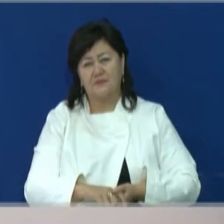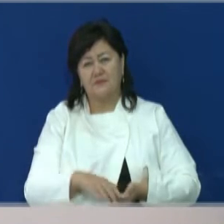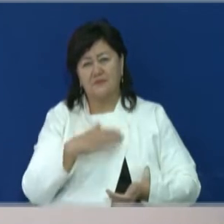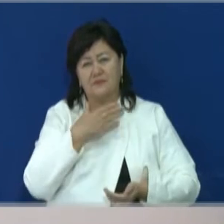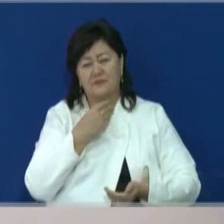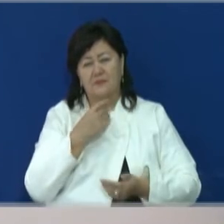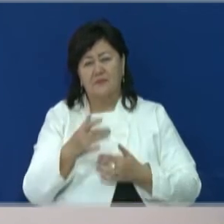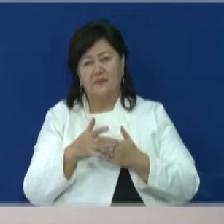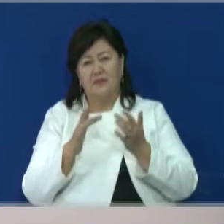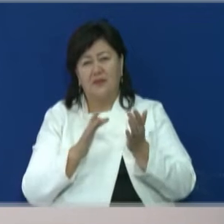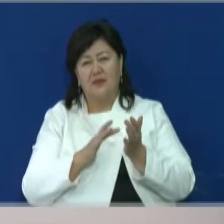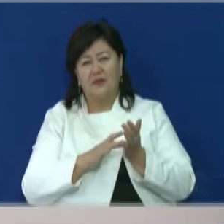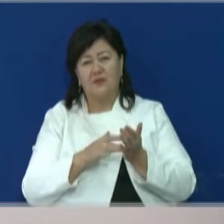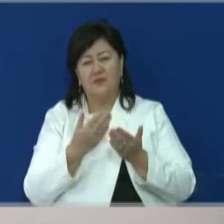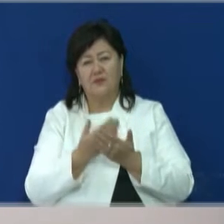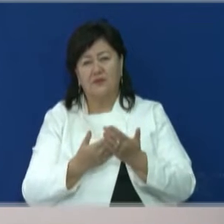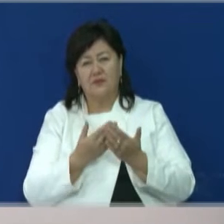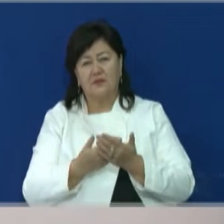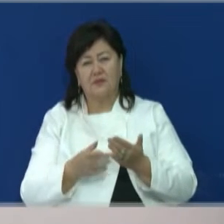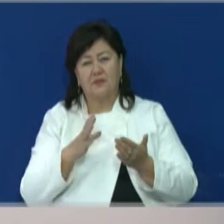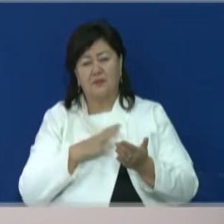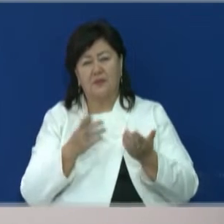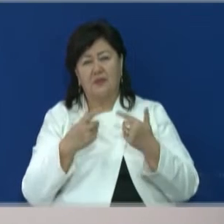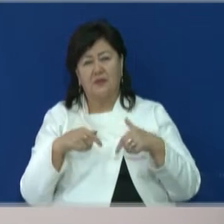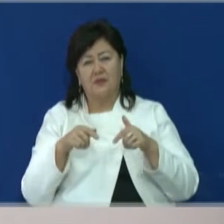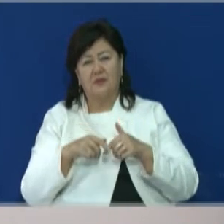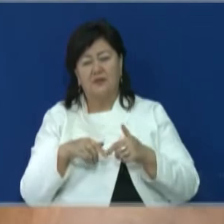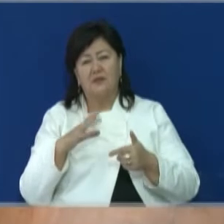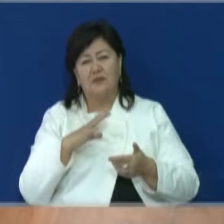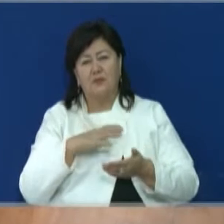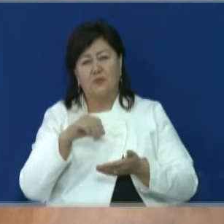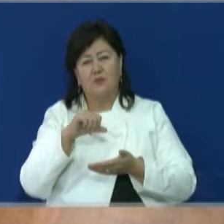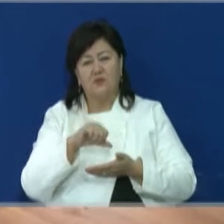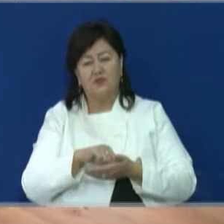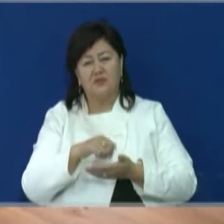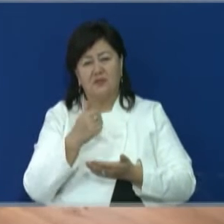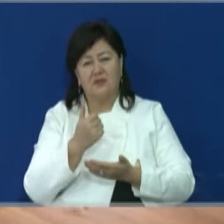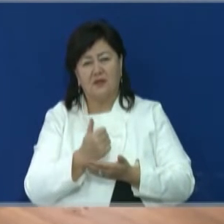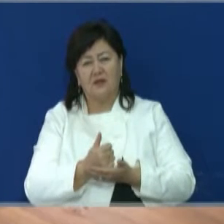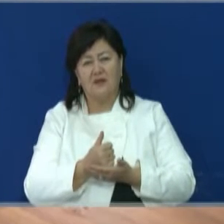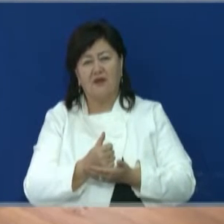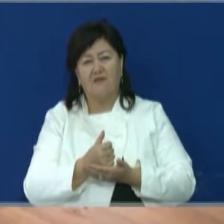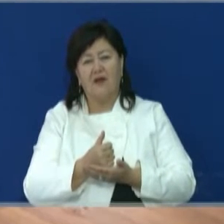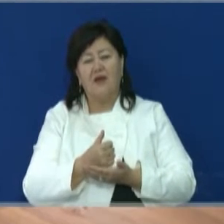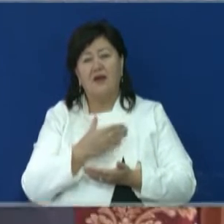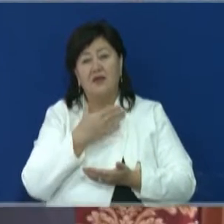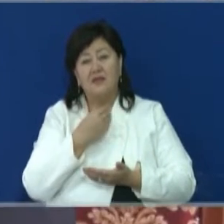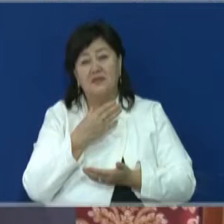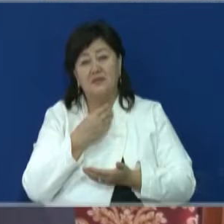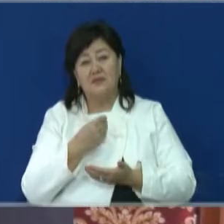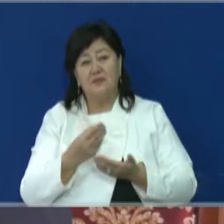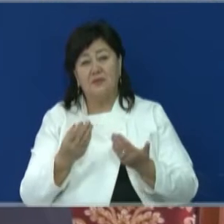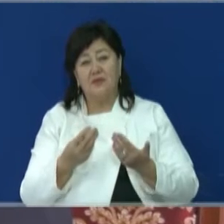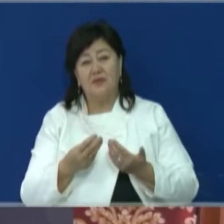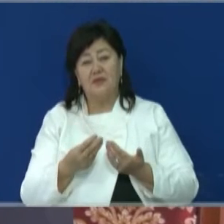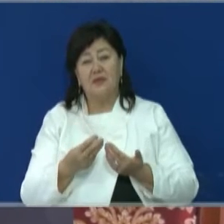Семейде қалалық ардагерлер кеңесінің отырысы өтті. Жиынға қала әкімі Нұрбол Нұрсағатов пен Абай облыстық ардагерлер кеңесінің төрағасы